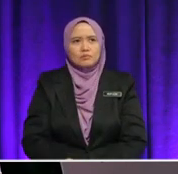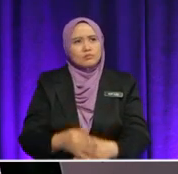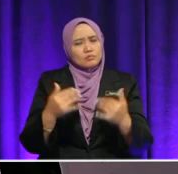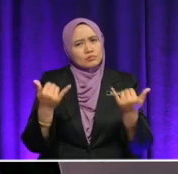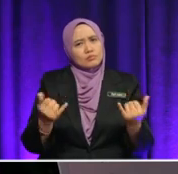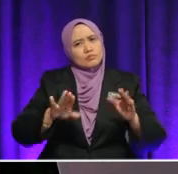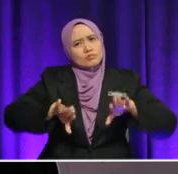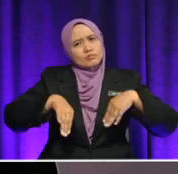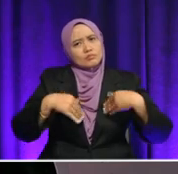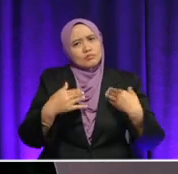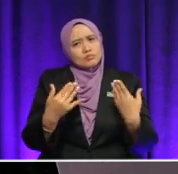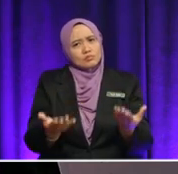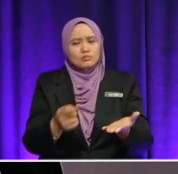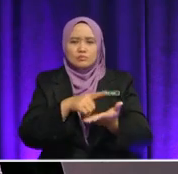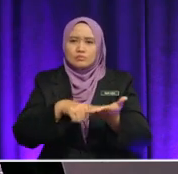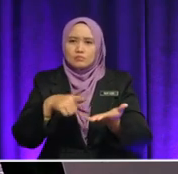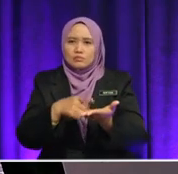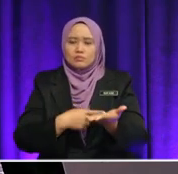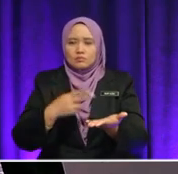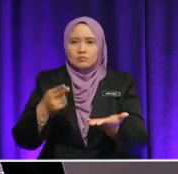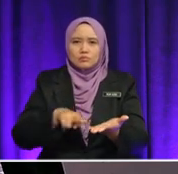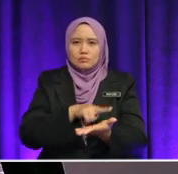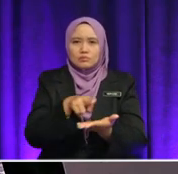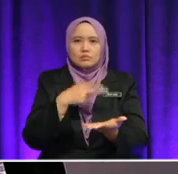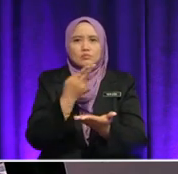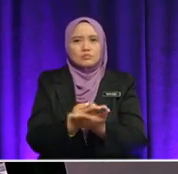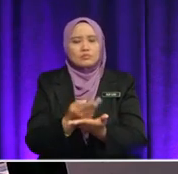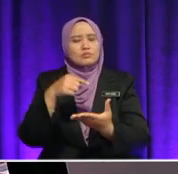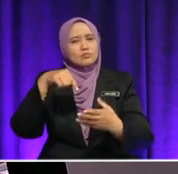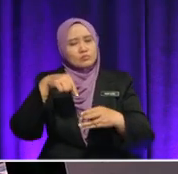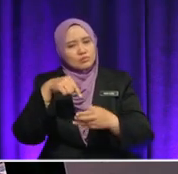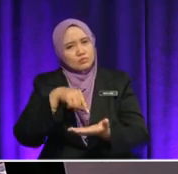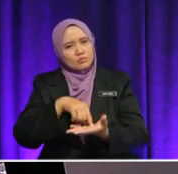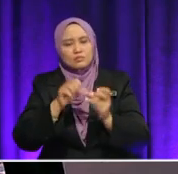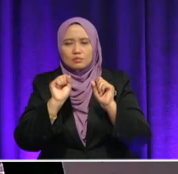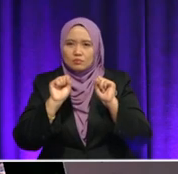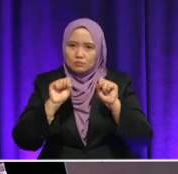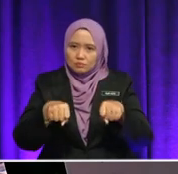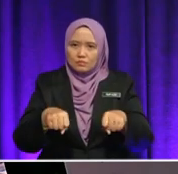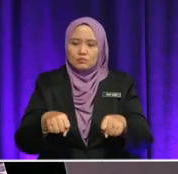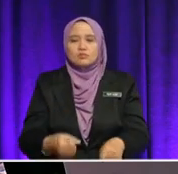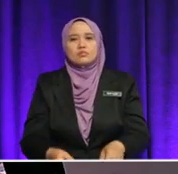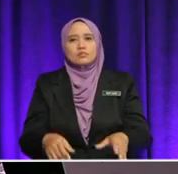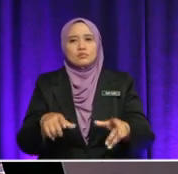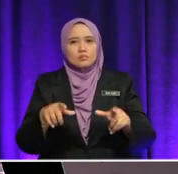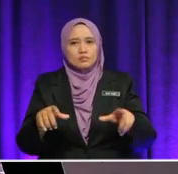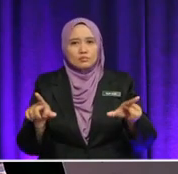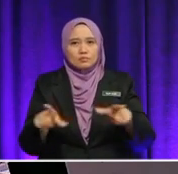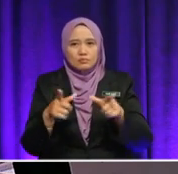penari umum itu boleh berlaku jadi kita lihat rundingan tajuknya rundingan maksudnya ada perbincangan baik